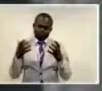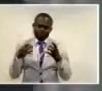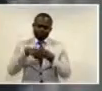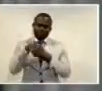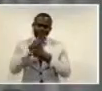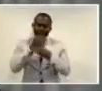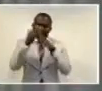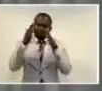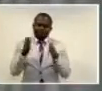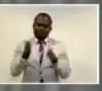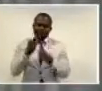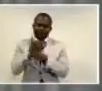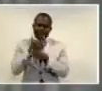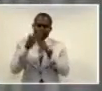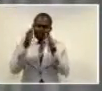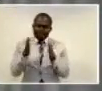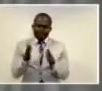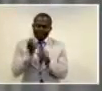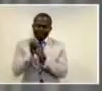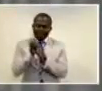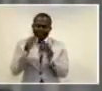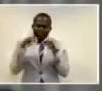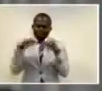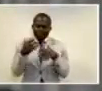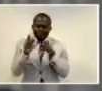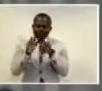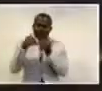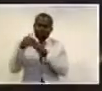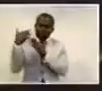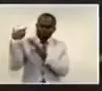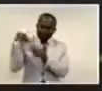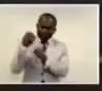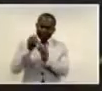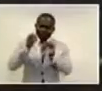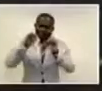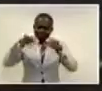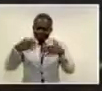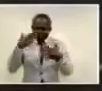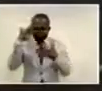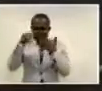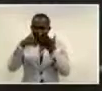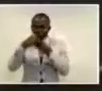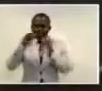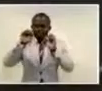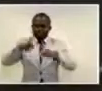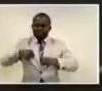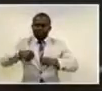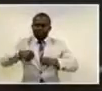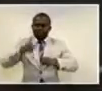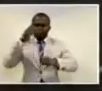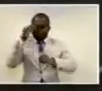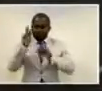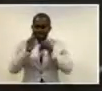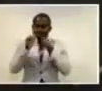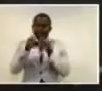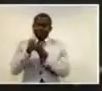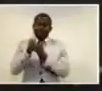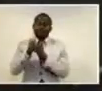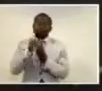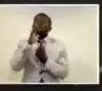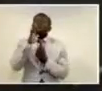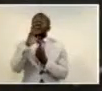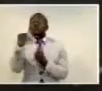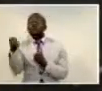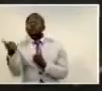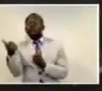minisitiri yakora bite abantu babishinzwe bakora bate kugira ngo ibintu bikore abaturage buri wese ategereje